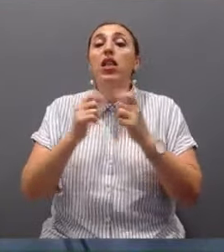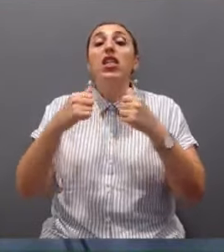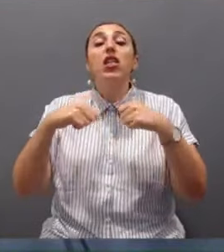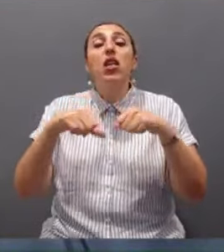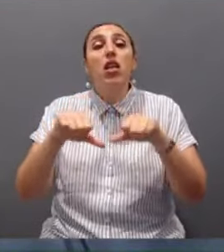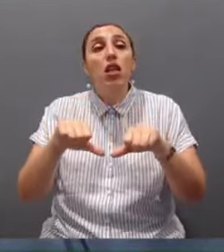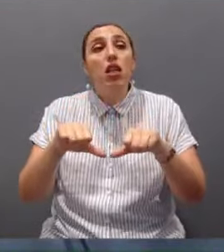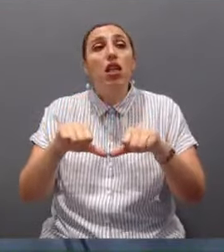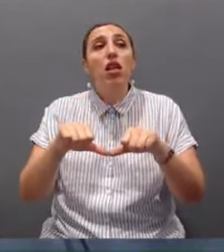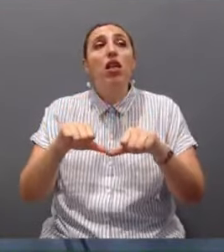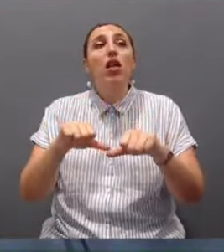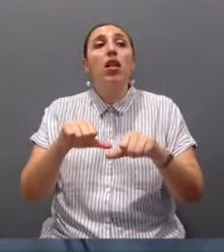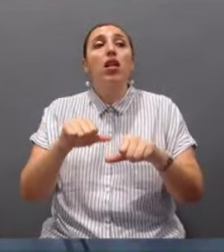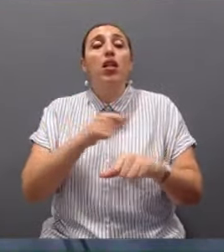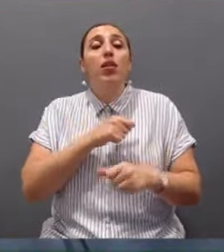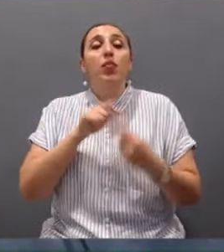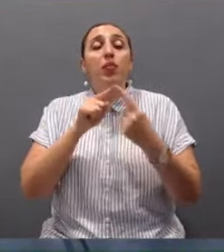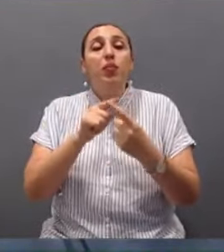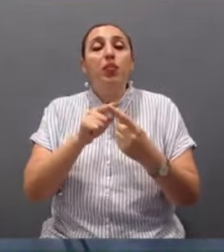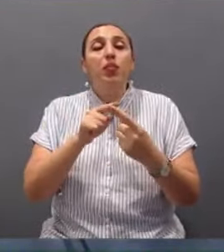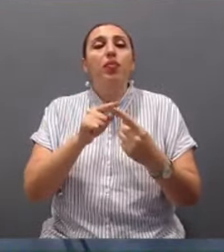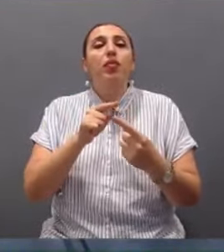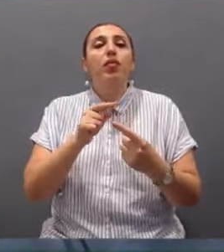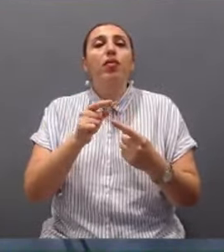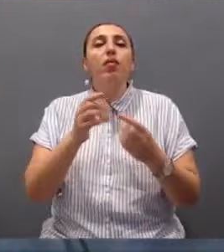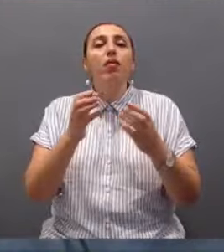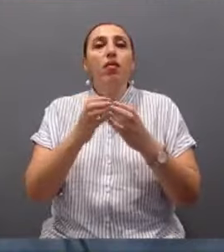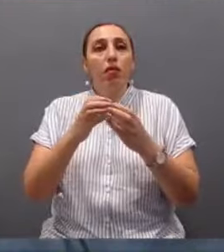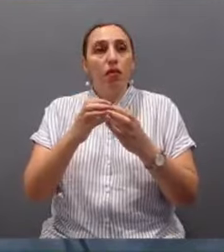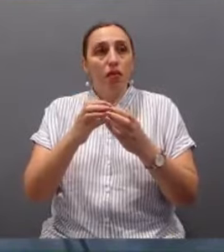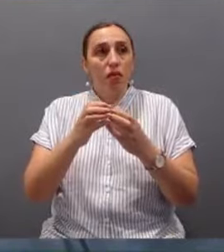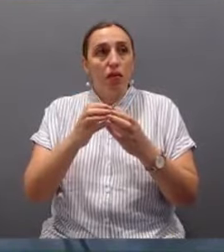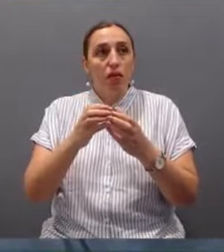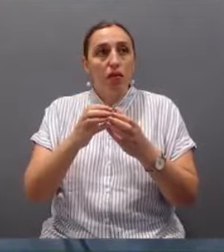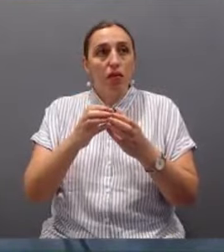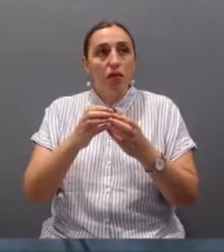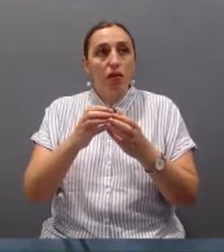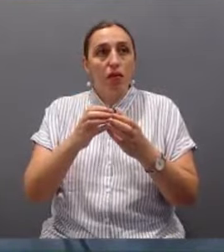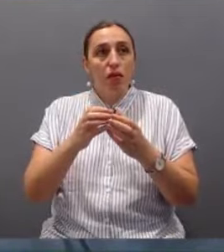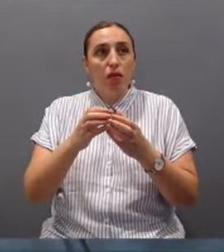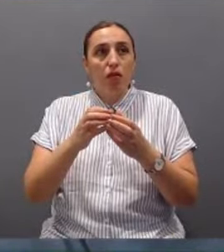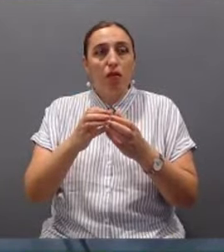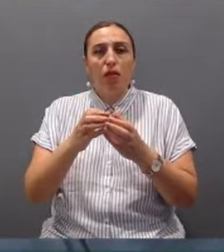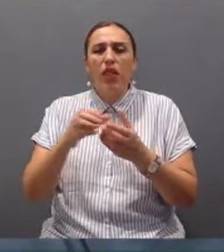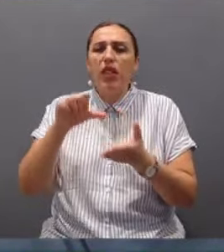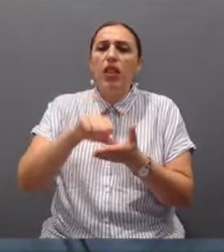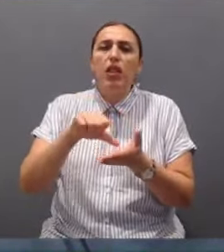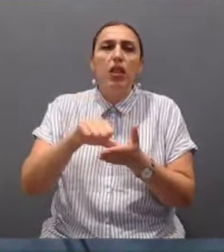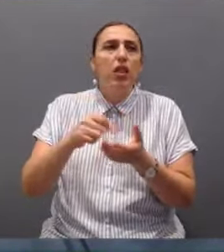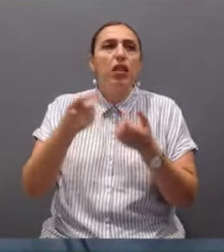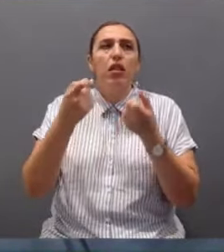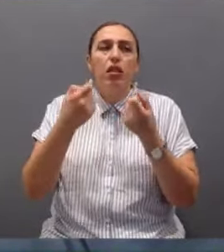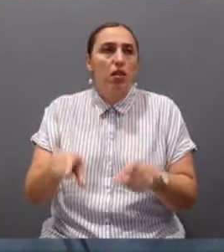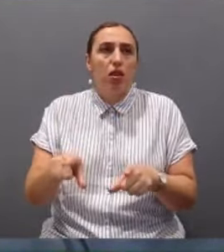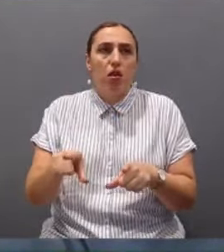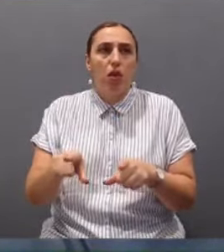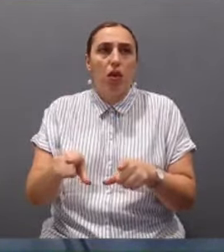նիստերին ընդդիմության ներկայացուցիչներ ազգային ժողովի որևից մեկ անգամ չեն մասնակցել, դա